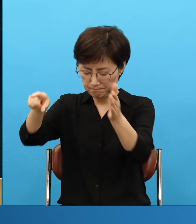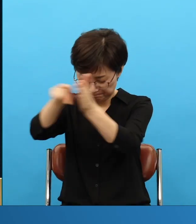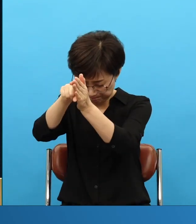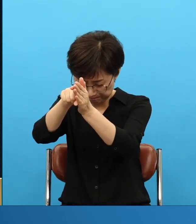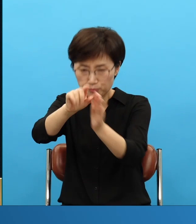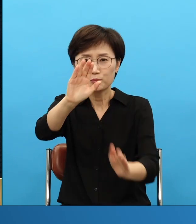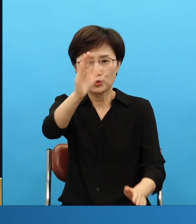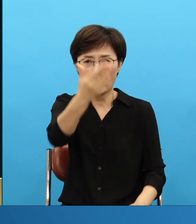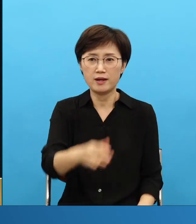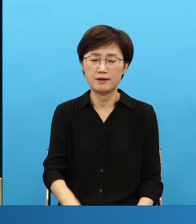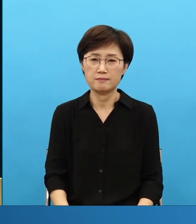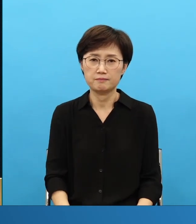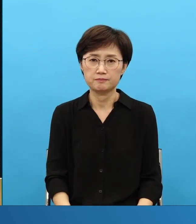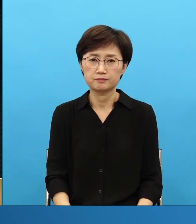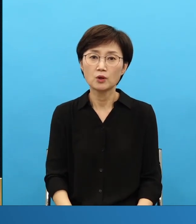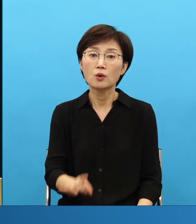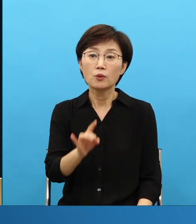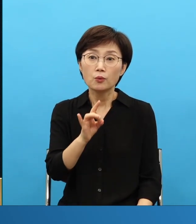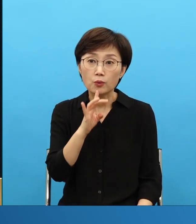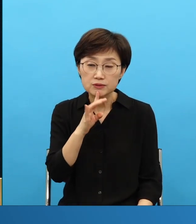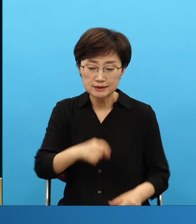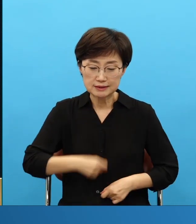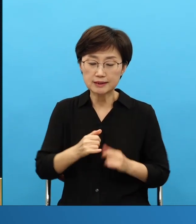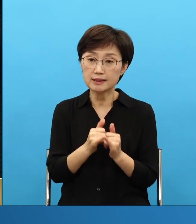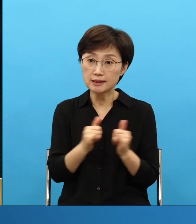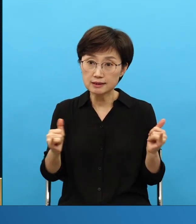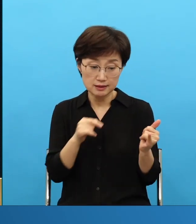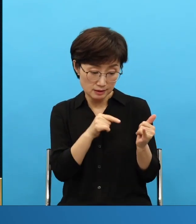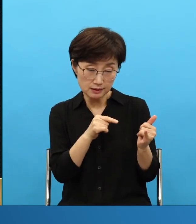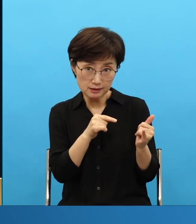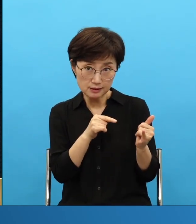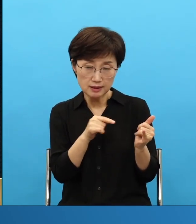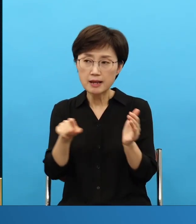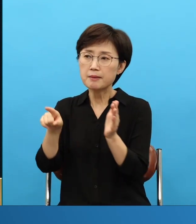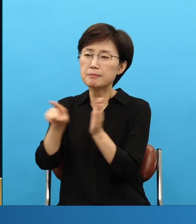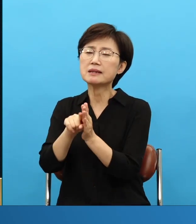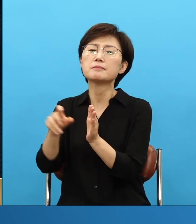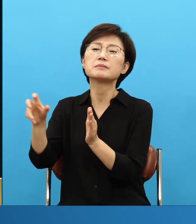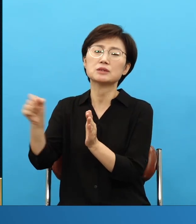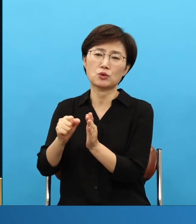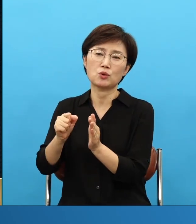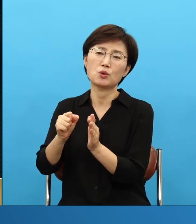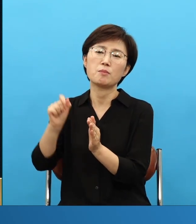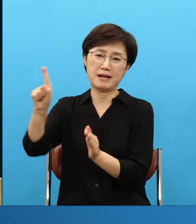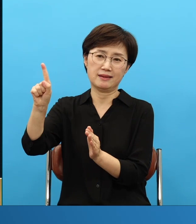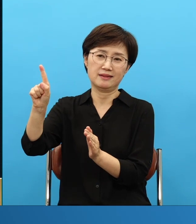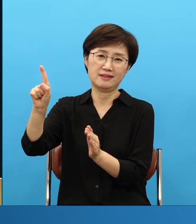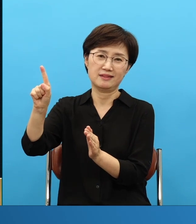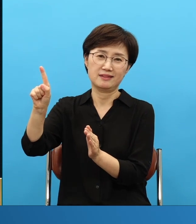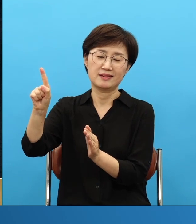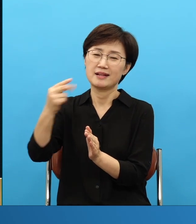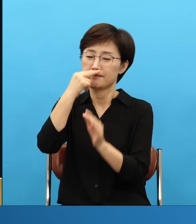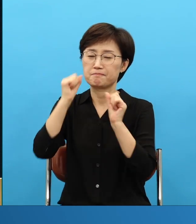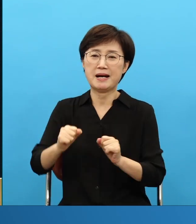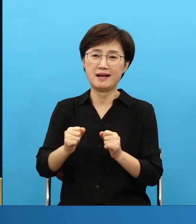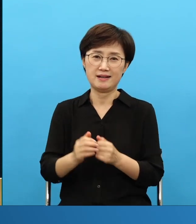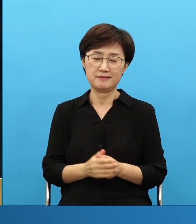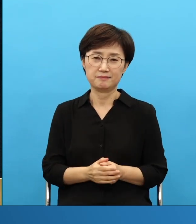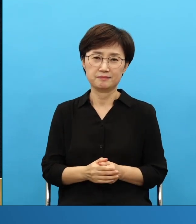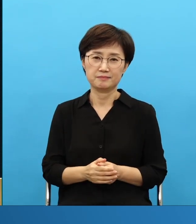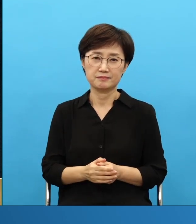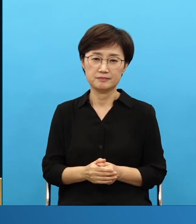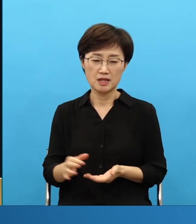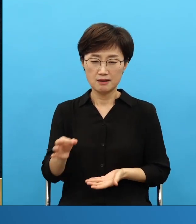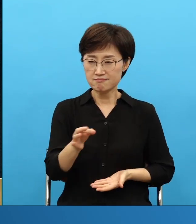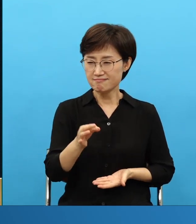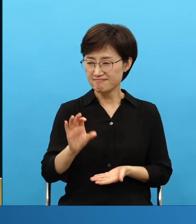believe. 오직 의인은 믿음으로 말미암아 살리라. For the righteous shall live by faith. 천주교에서 말하는 헌금